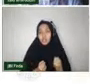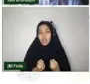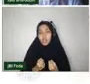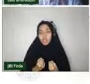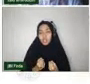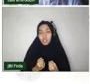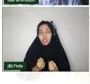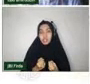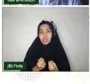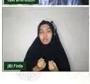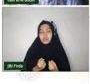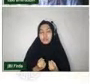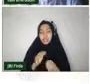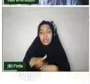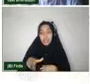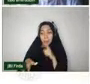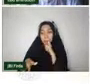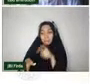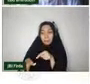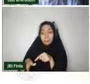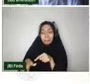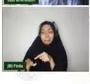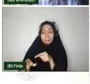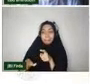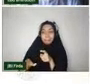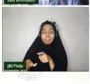agar anak bapak